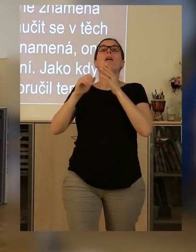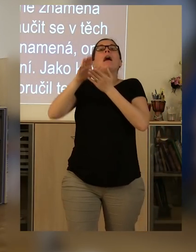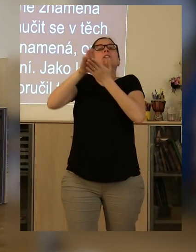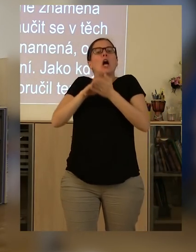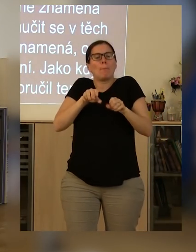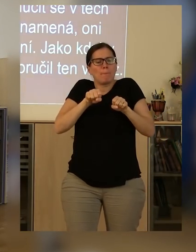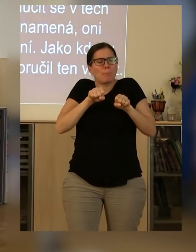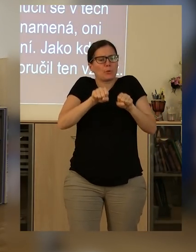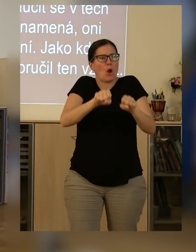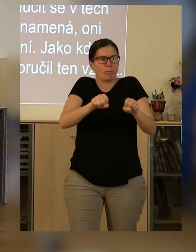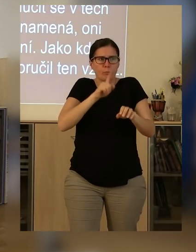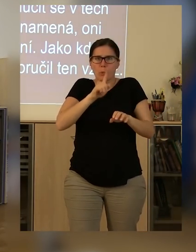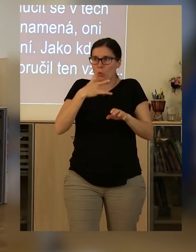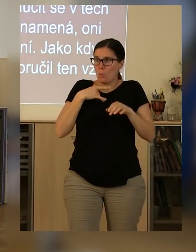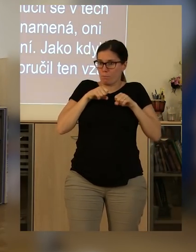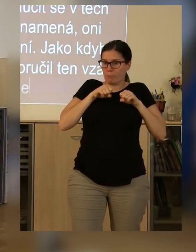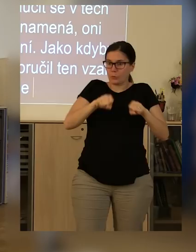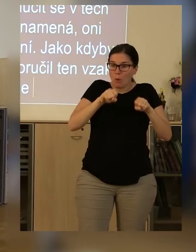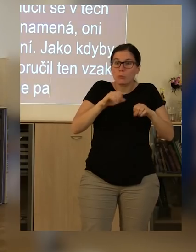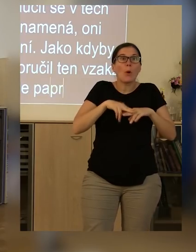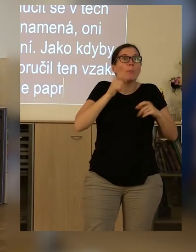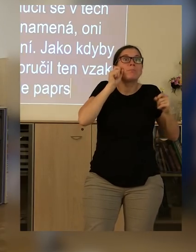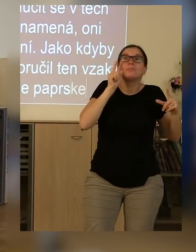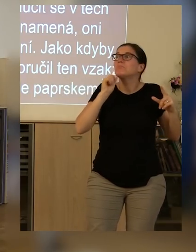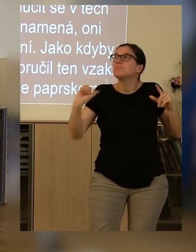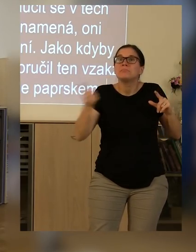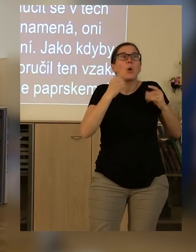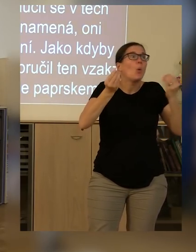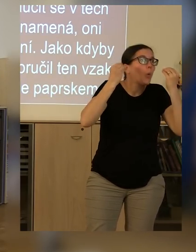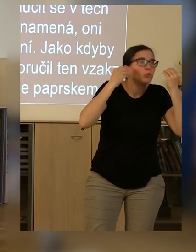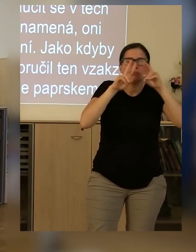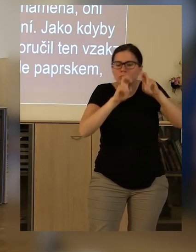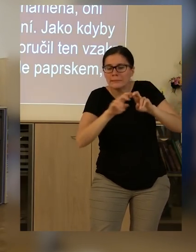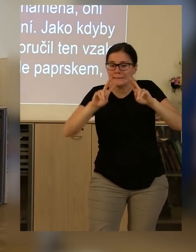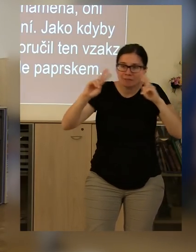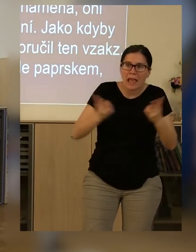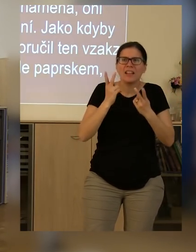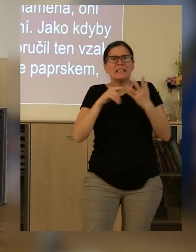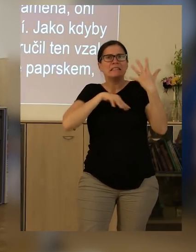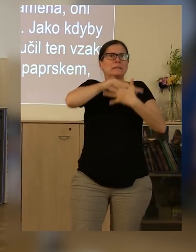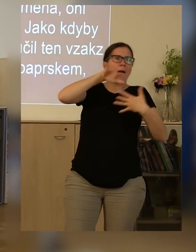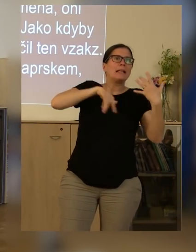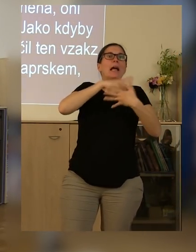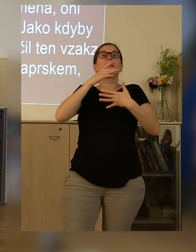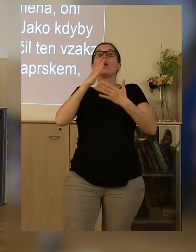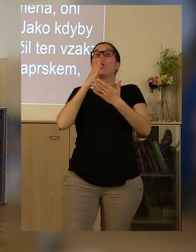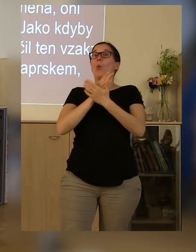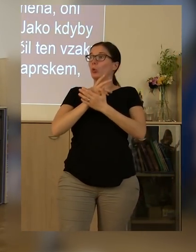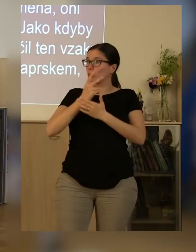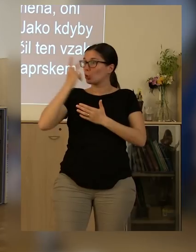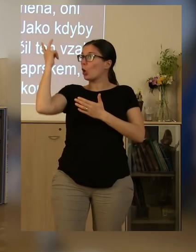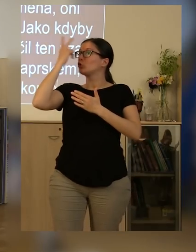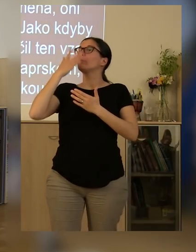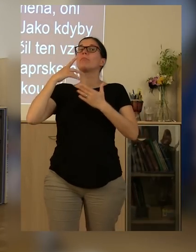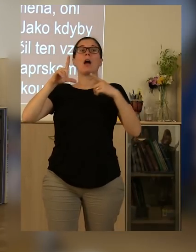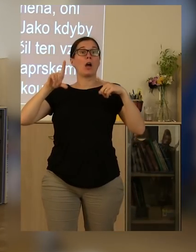halo. Pak člověk běhá, hledá, tápe, prostě zkoumá, jo, je zmatený a tak dále. A pak se naučí žít